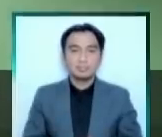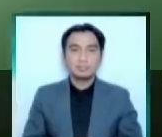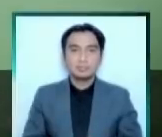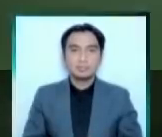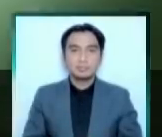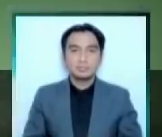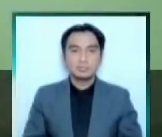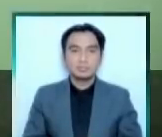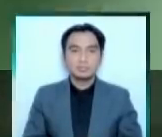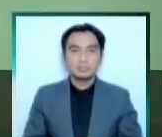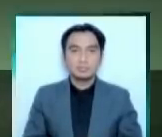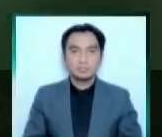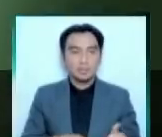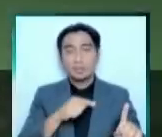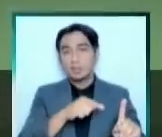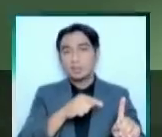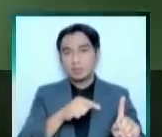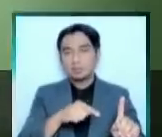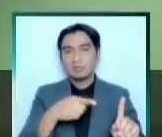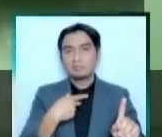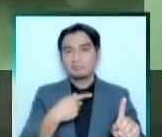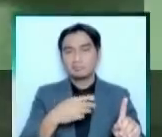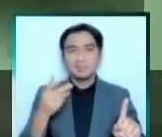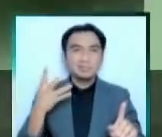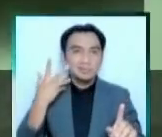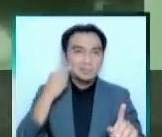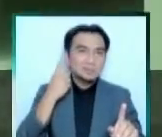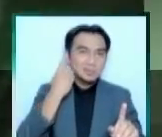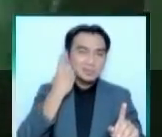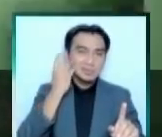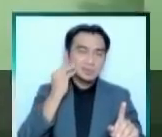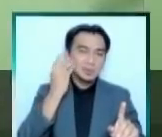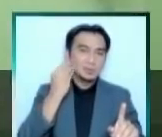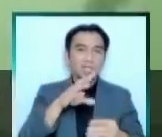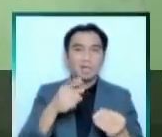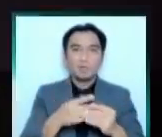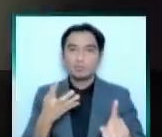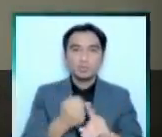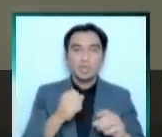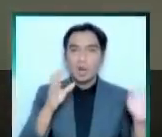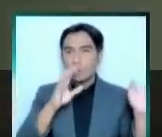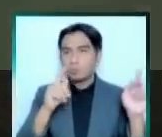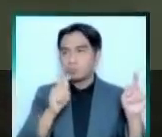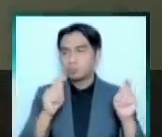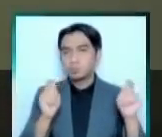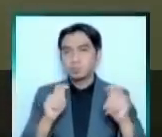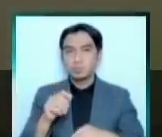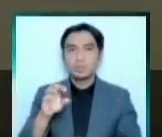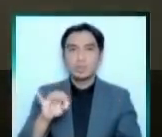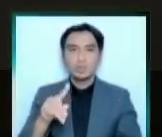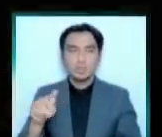Naranasan din ng taga-Maynilang si Benz ang pagbayo ng bagyong Odette sa Siargao Island. Paghupa ng bagyo, halos wasak ang lahat ng